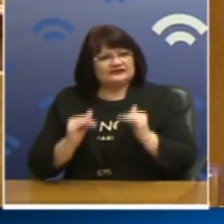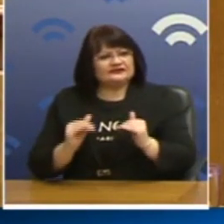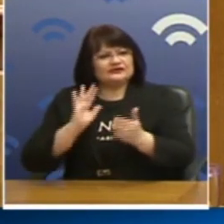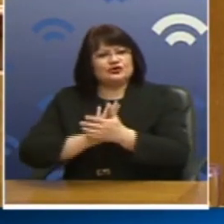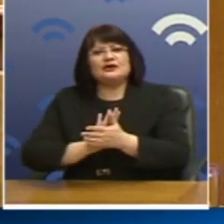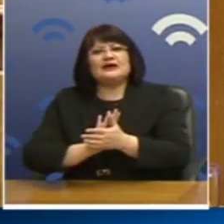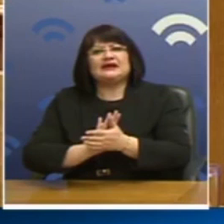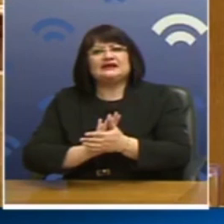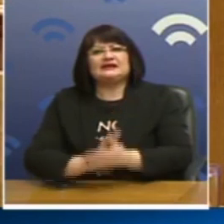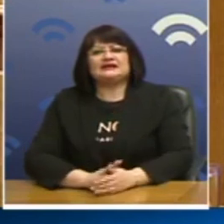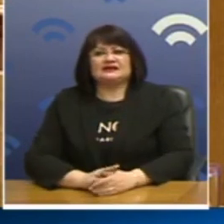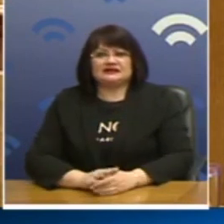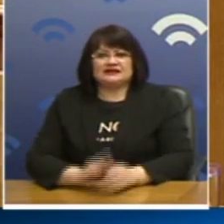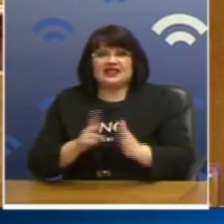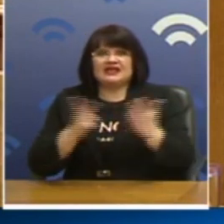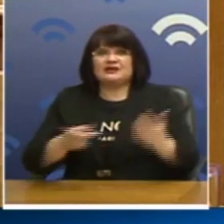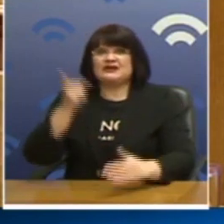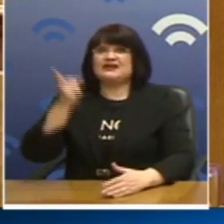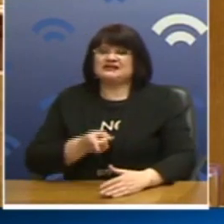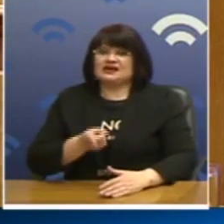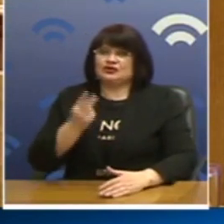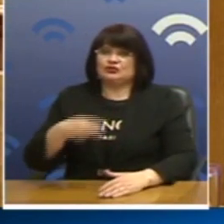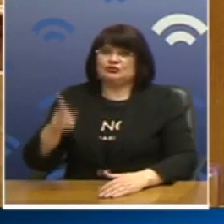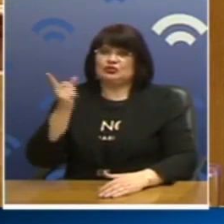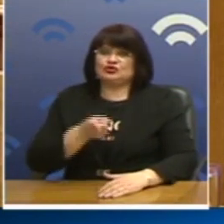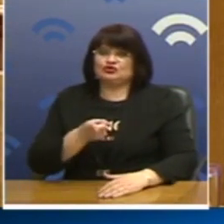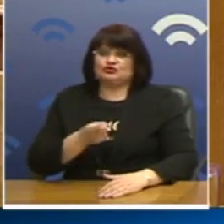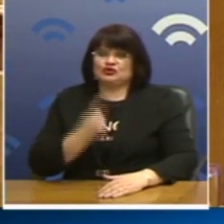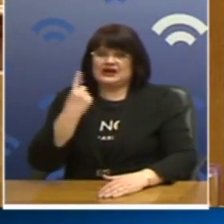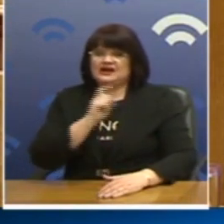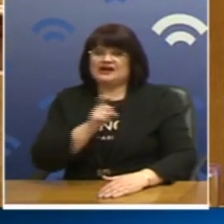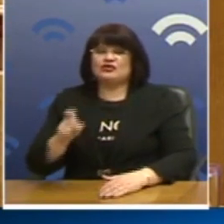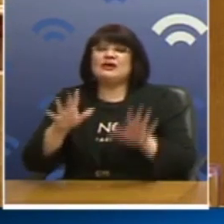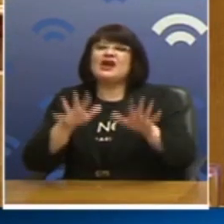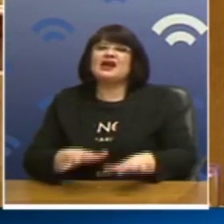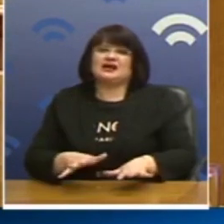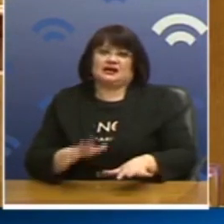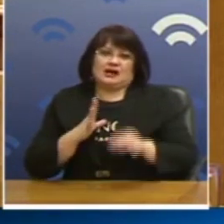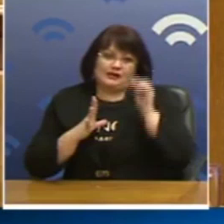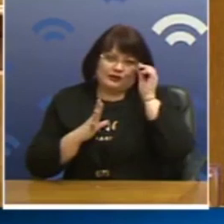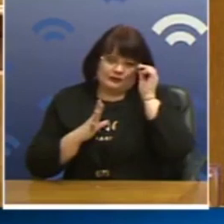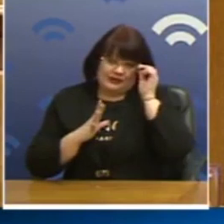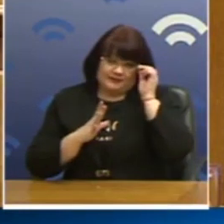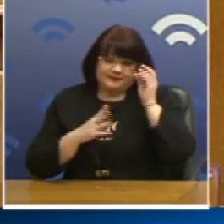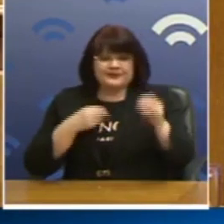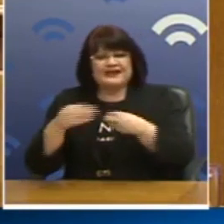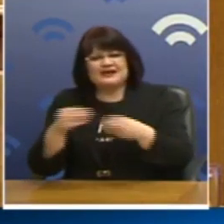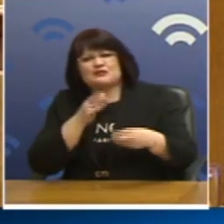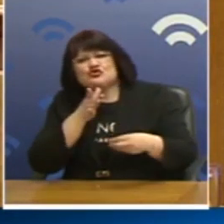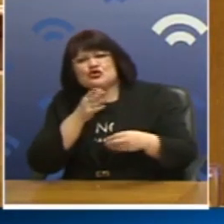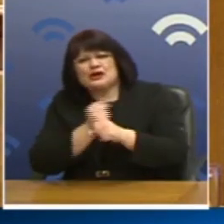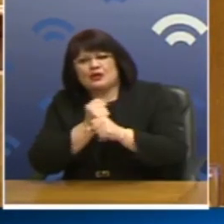από 17%, δηλαδή στο 1 εκατομμύριο ανέργους. Η ευέλικτη απασχόληση, δηλαδή για να